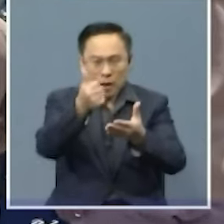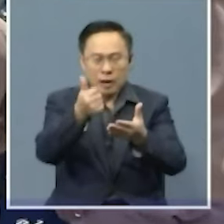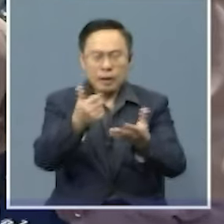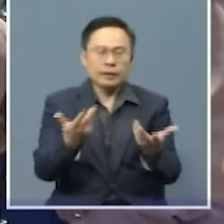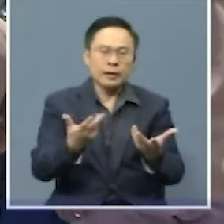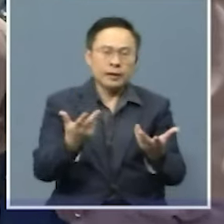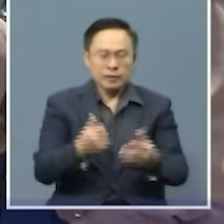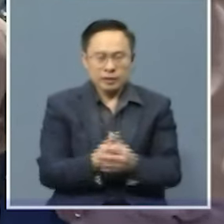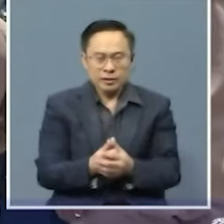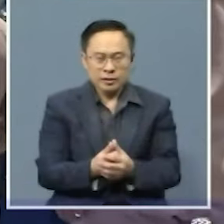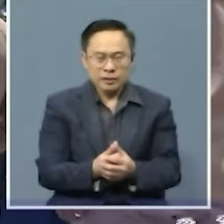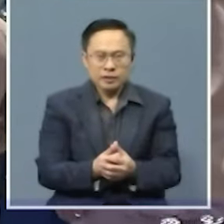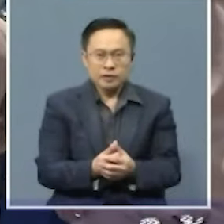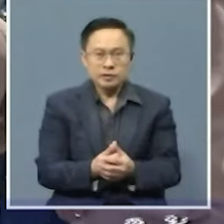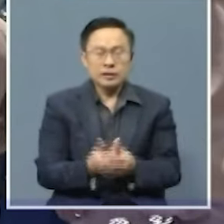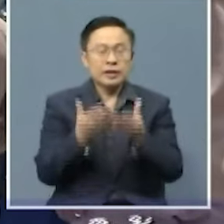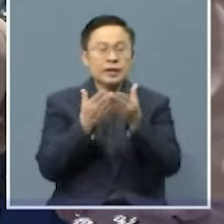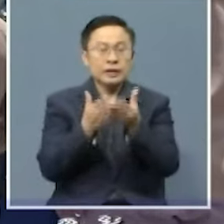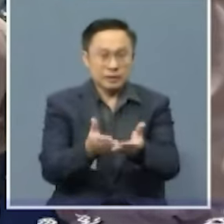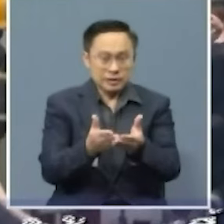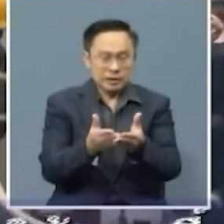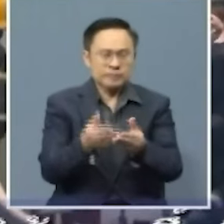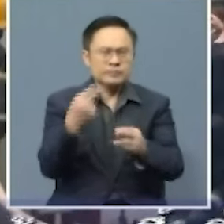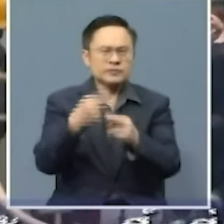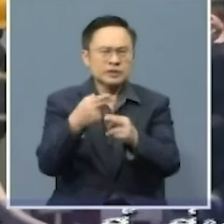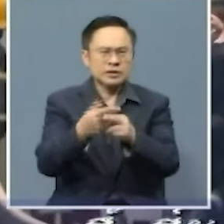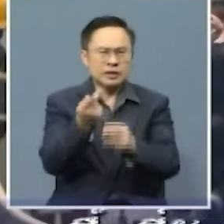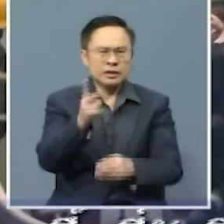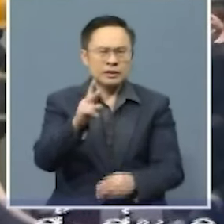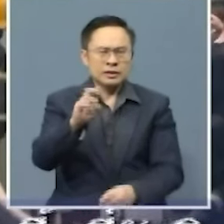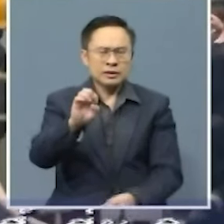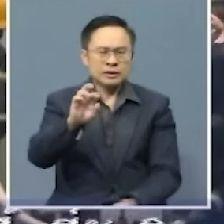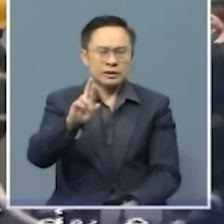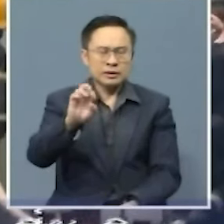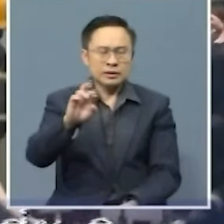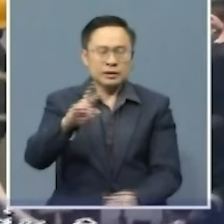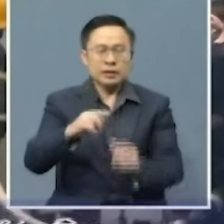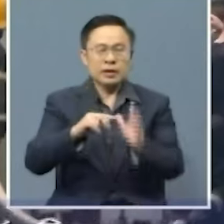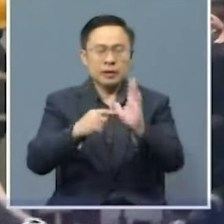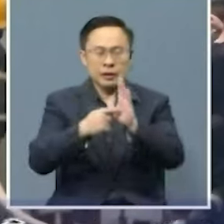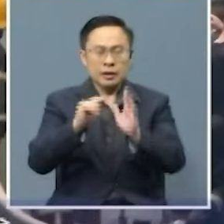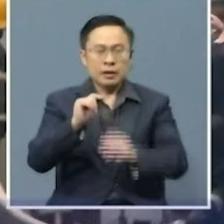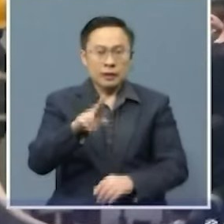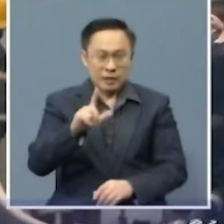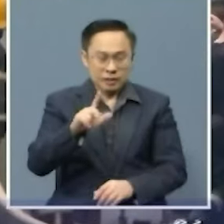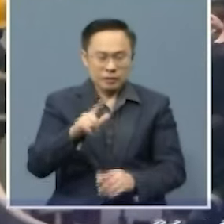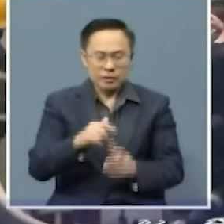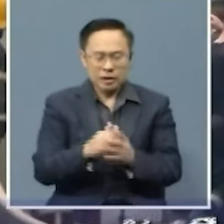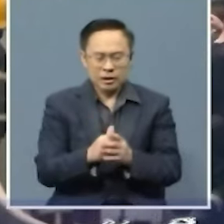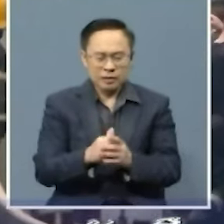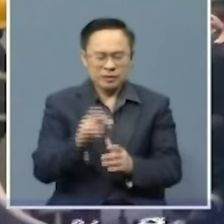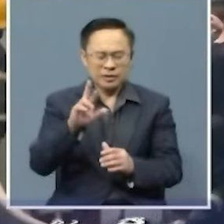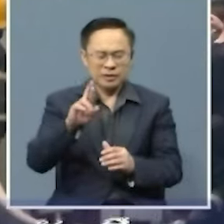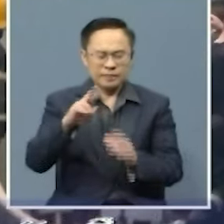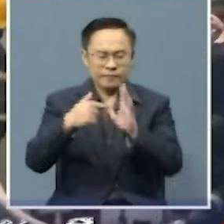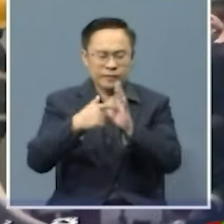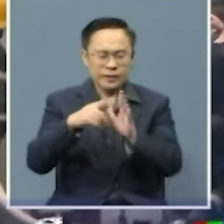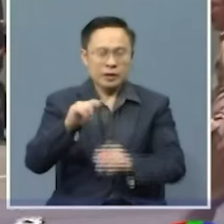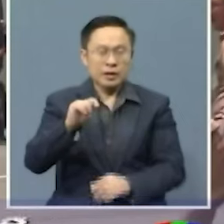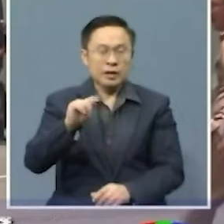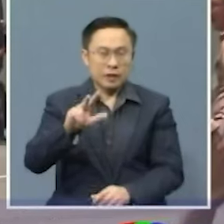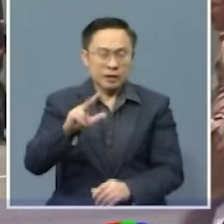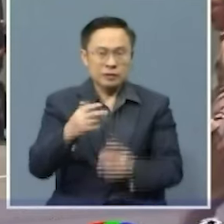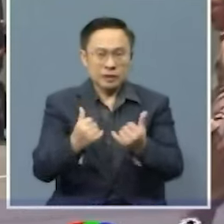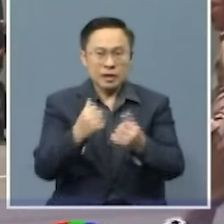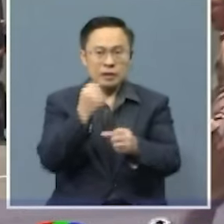รือหลวงคีรีรัตน์นะคะหมายเลขข้างตัวเรือคือ432ค่ะเป็นเรือฟริเกตที่ประจำการกองทัพเรือมาแล้วถึง50 ปี